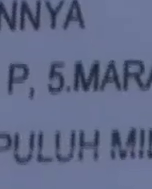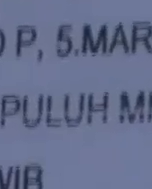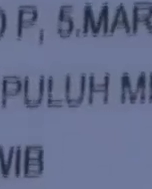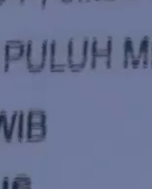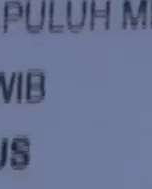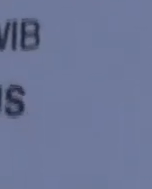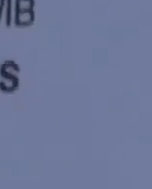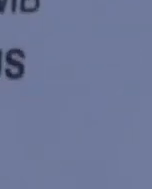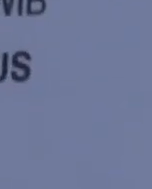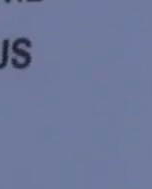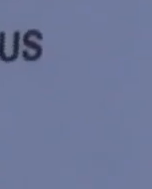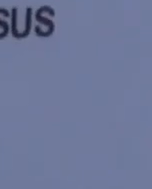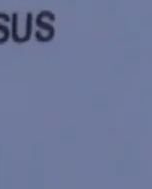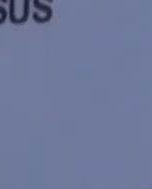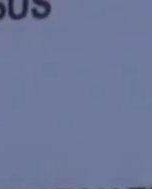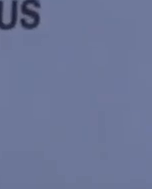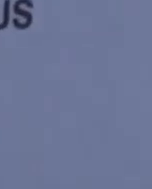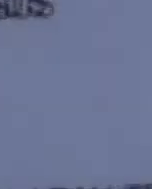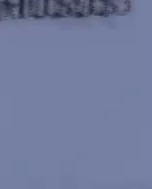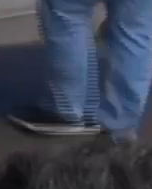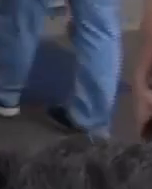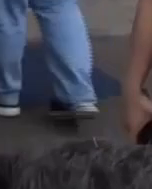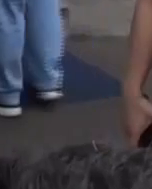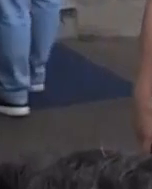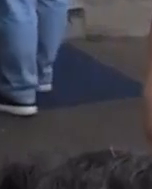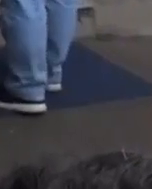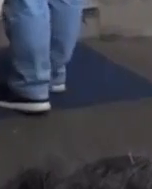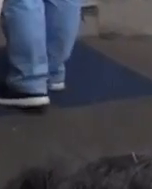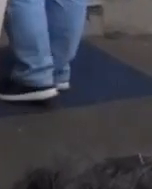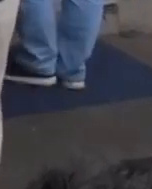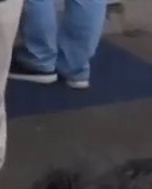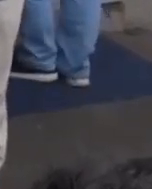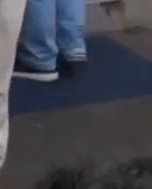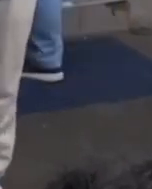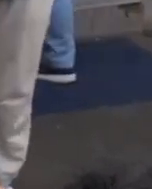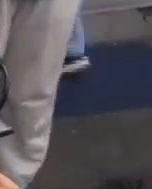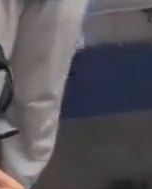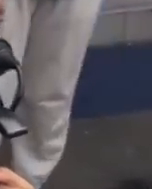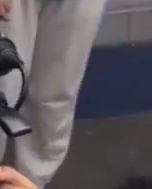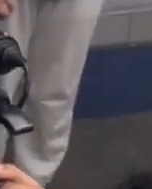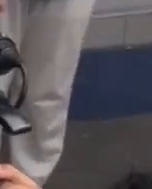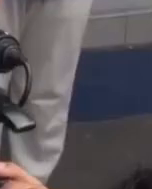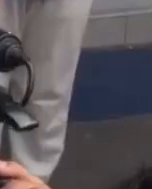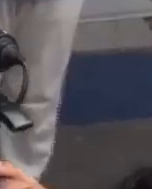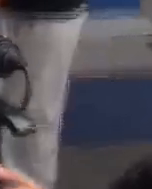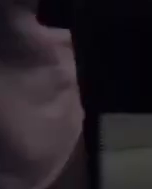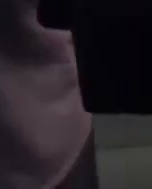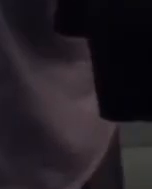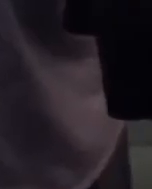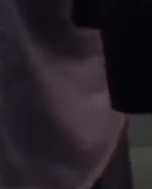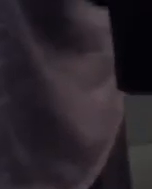150 korban yang telah melapor mengalami kerugian sebesar 362 miliar rupiah. Polisi telah menetapkan